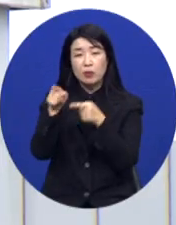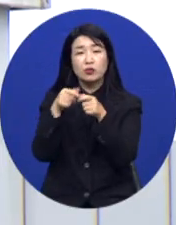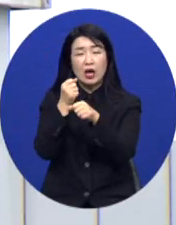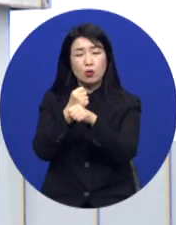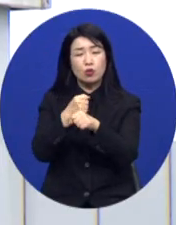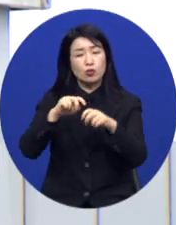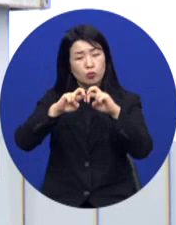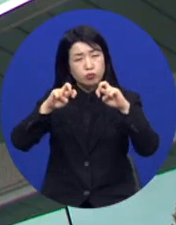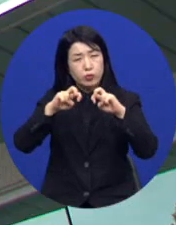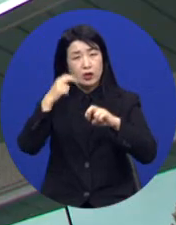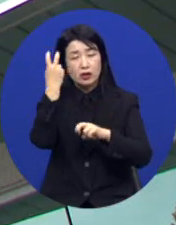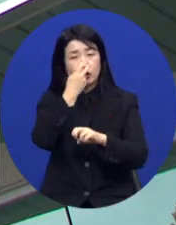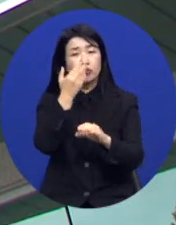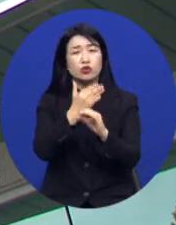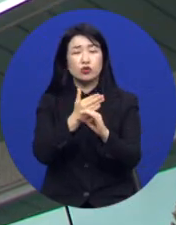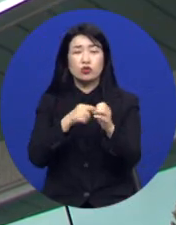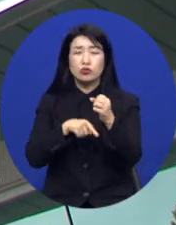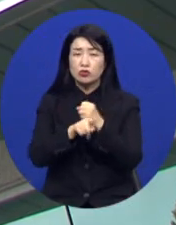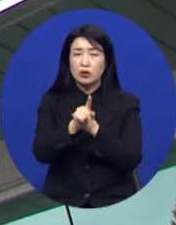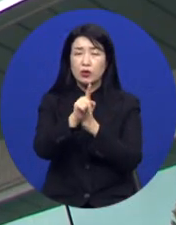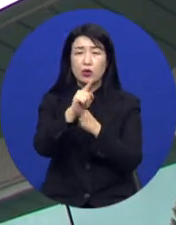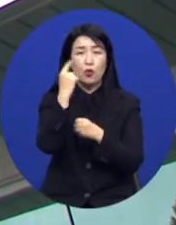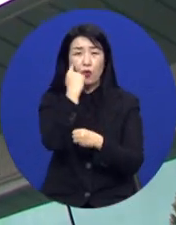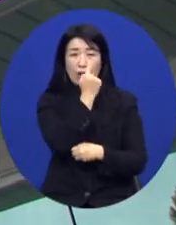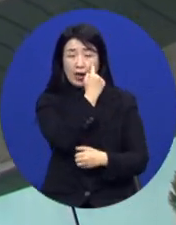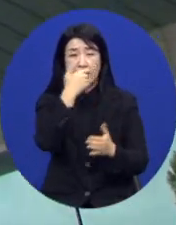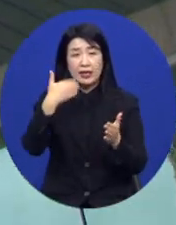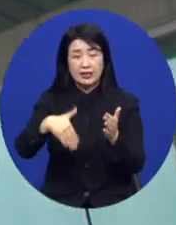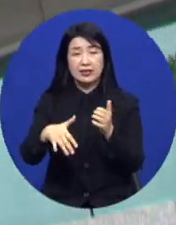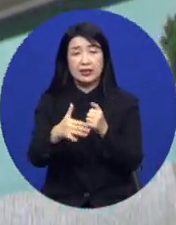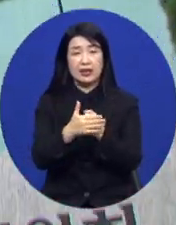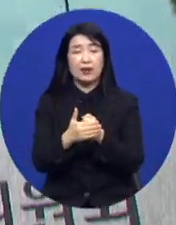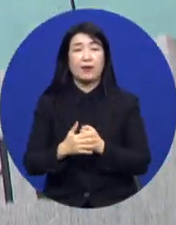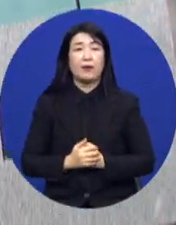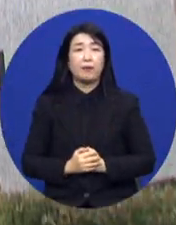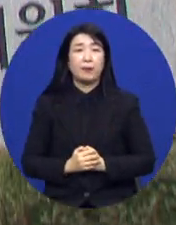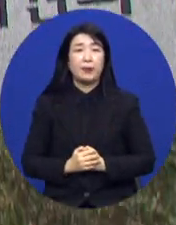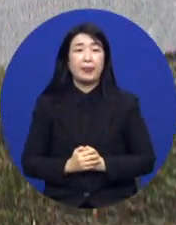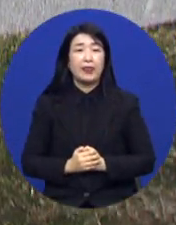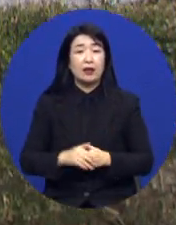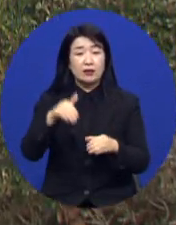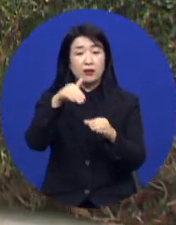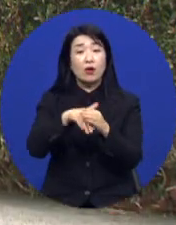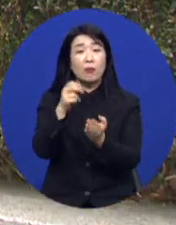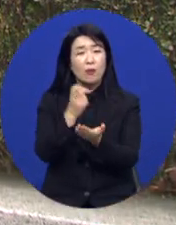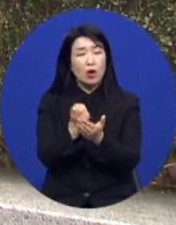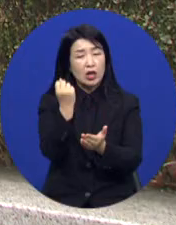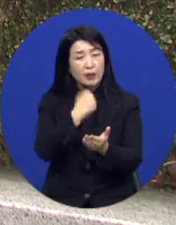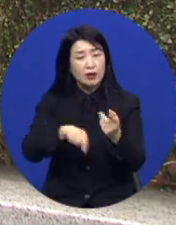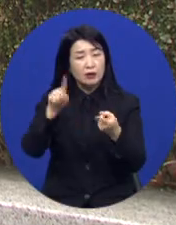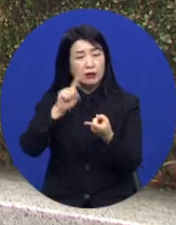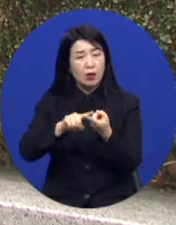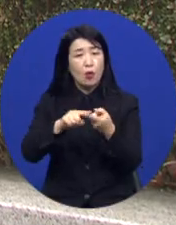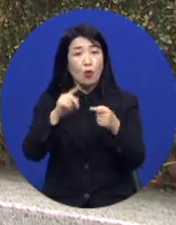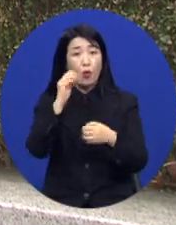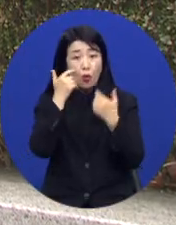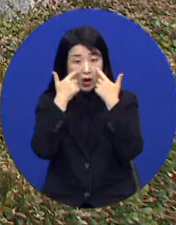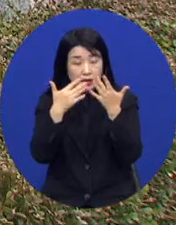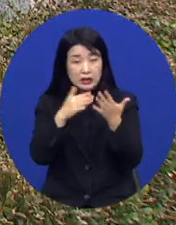파악하고 있지만 아직 구체적인 진행 상황은 확인해 줄 수 없다고 밝힌 가운데 선거법 위반이 사실로 드러날